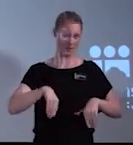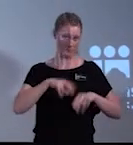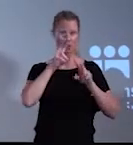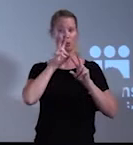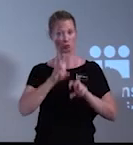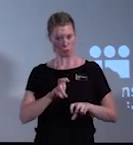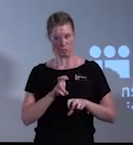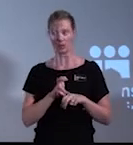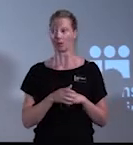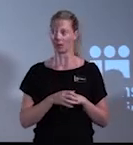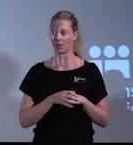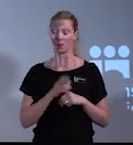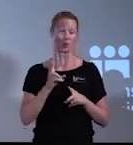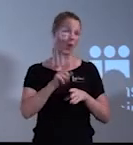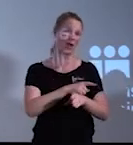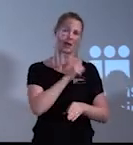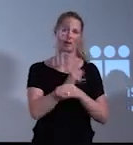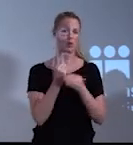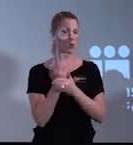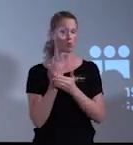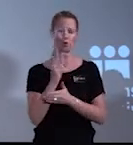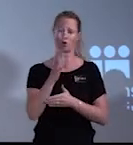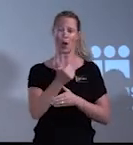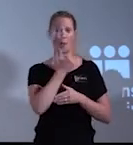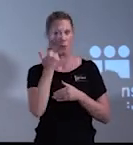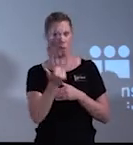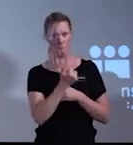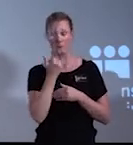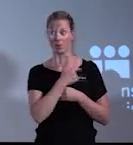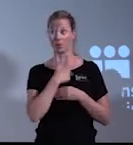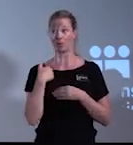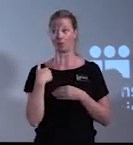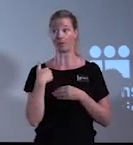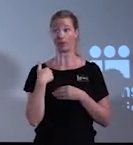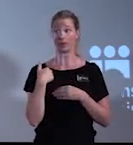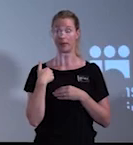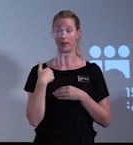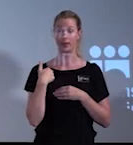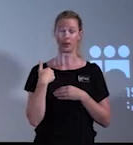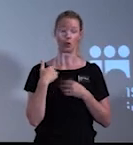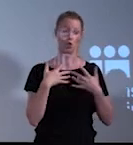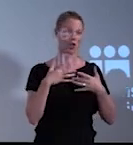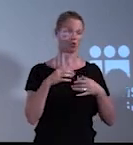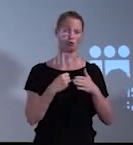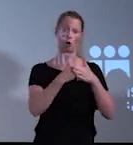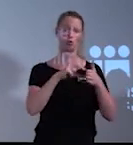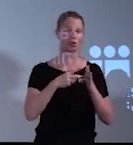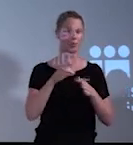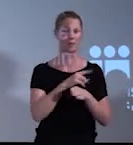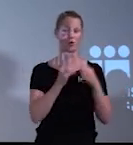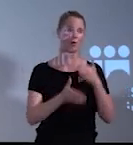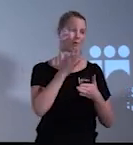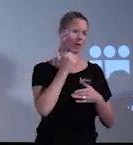analyserat. Och så här är det ju hela tiden. Det uppstår nya behov, och vi syr ju stödsystem hela tiden utifrån